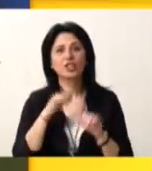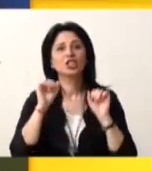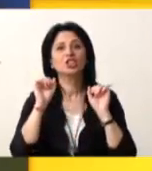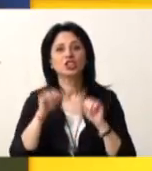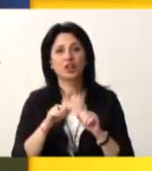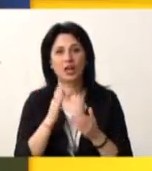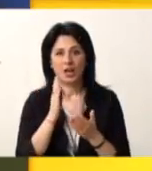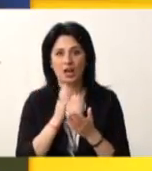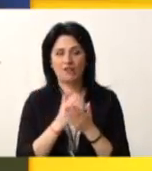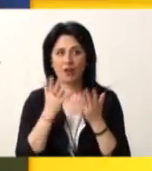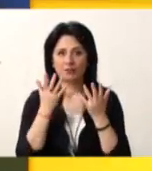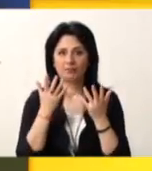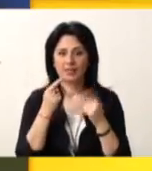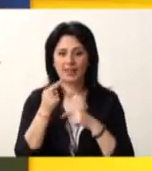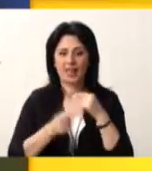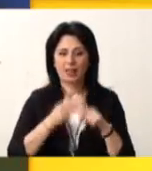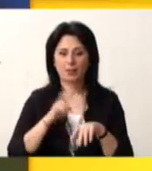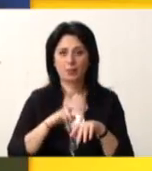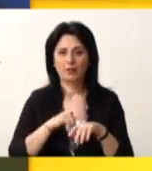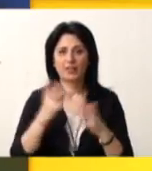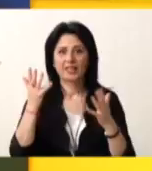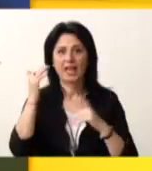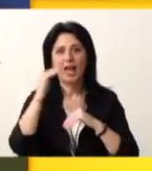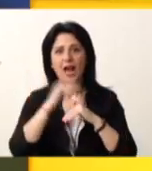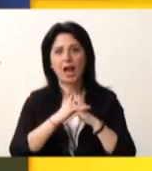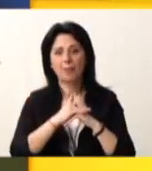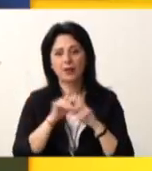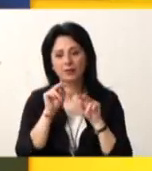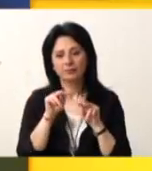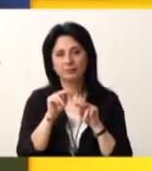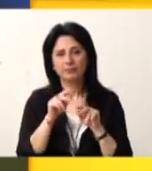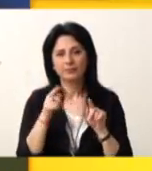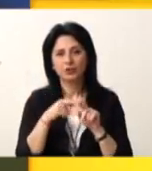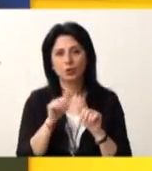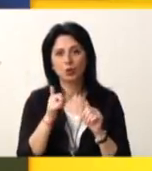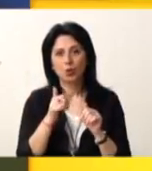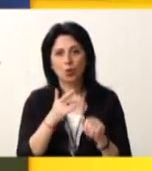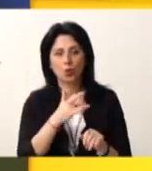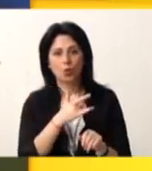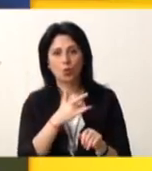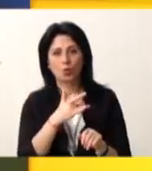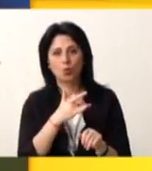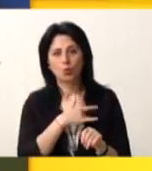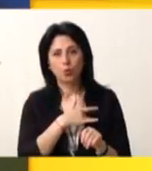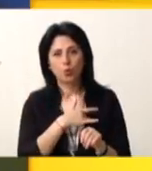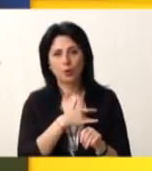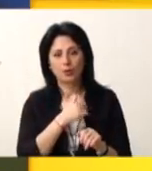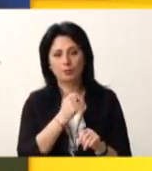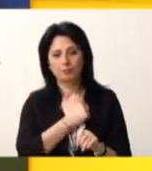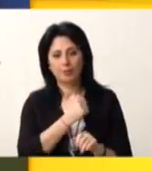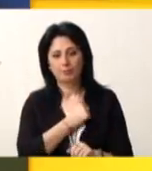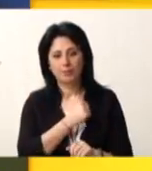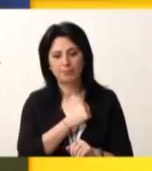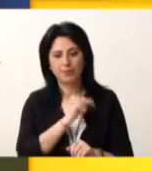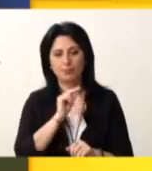შეგვიძლია გვაქვს ფუფუნება თანამედროვე ექიმებს, დღეღამის განმავლობაში დავაკვირდეთ როგორია გულის რითმი, ხო?